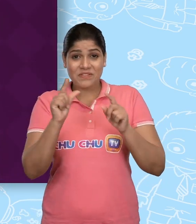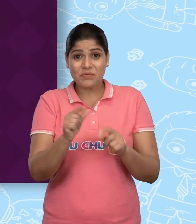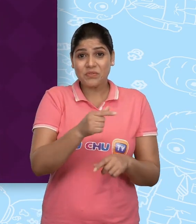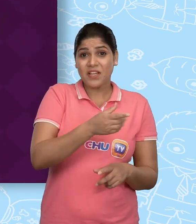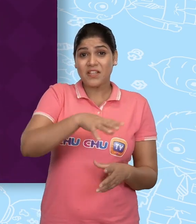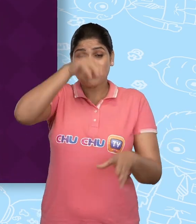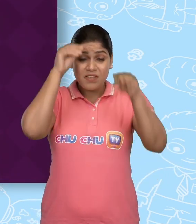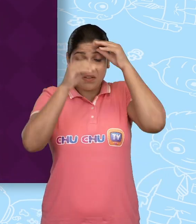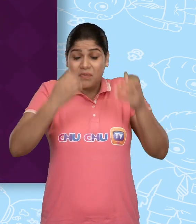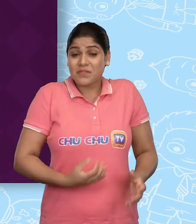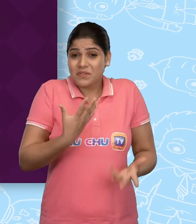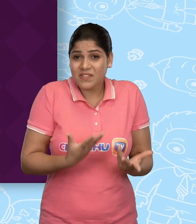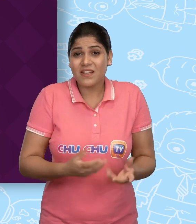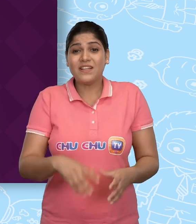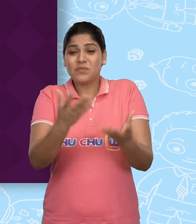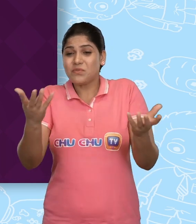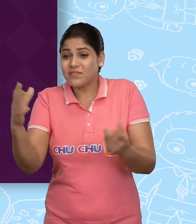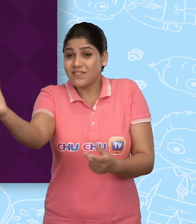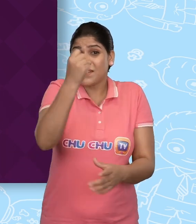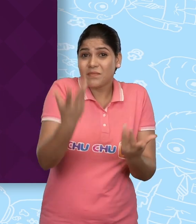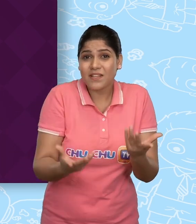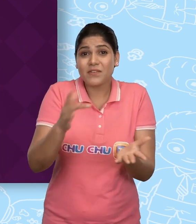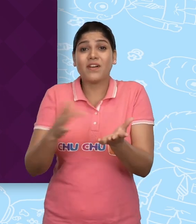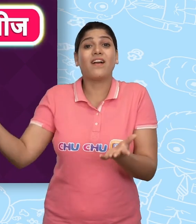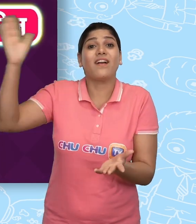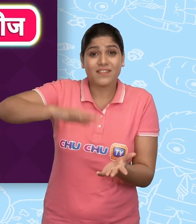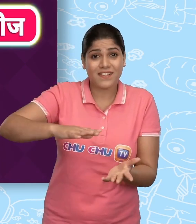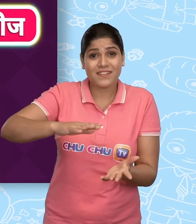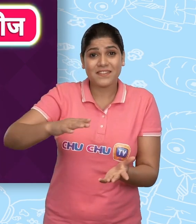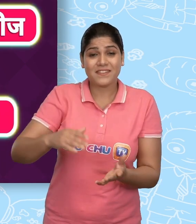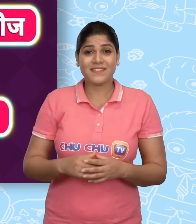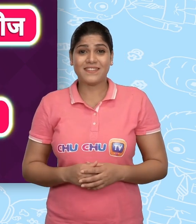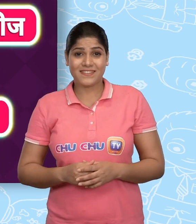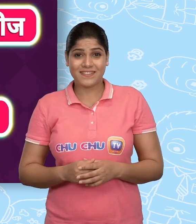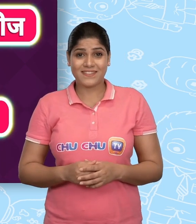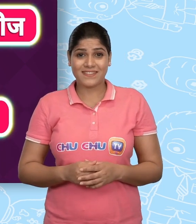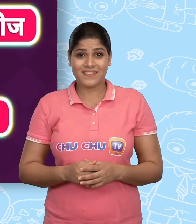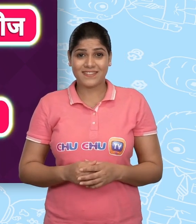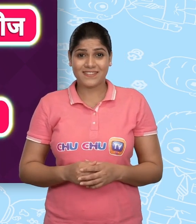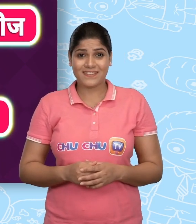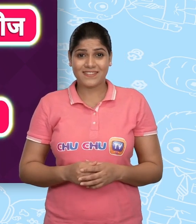बेबी टाकू ये जानकर बहुत खुश था कि जो चीजें उसे मिली वो कहाँ से आई थी।